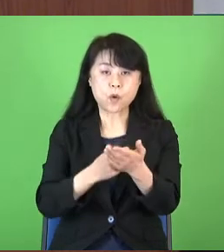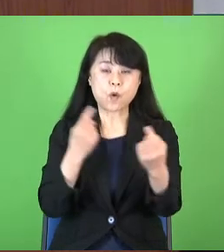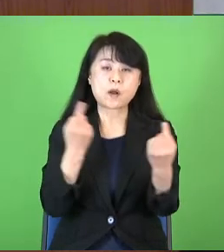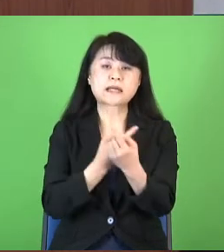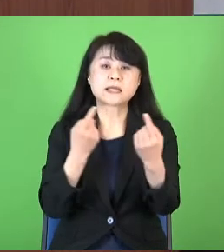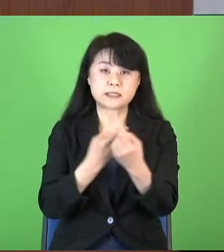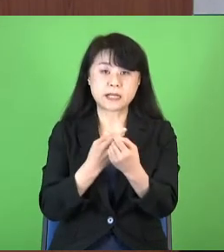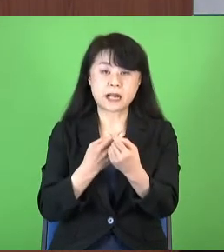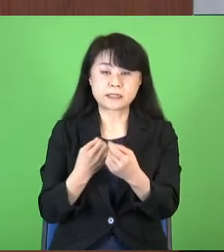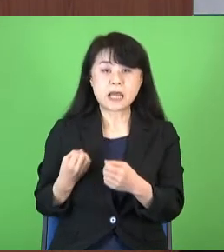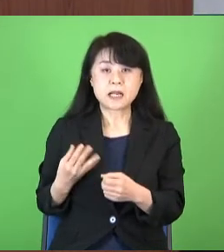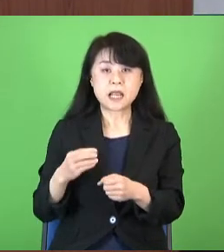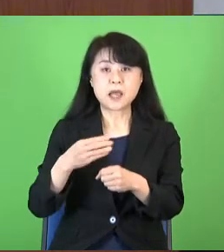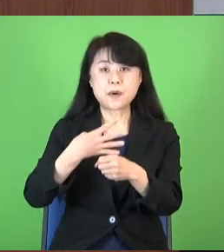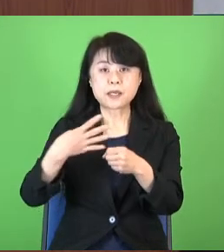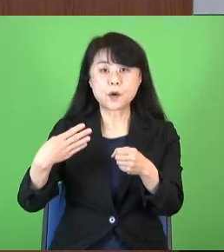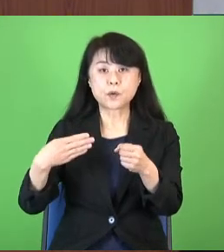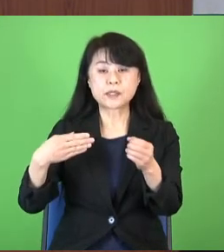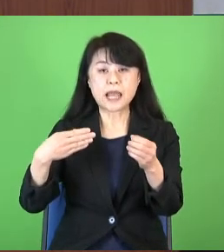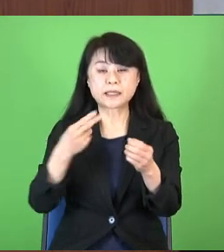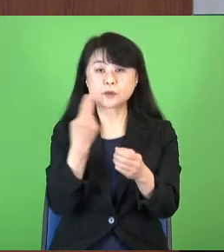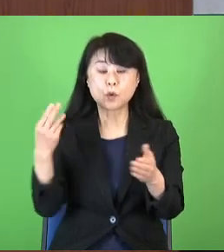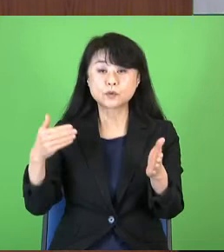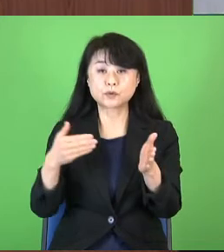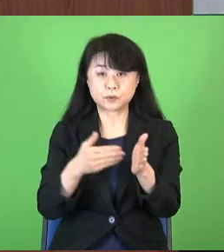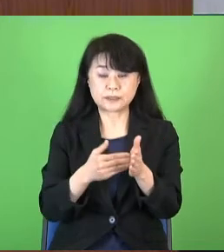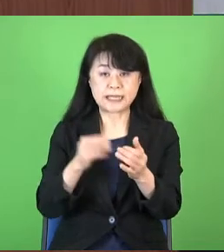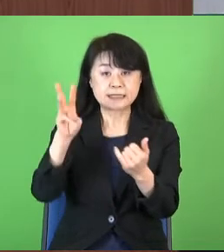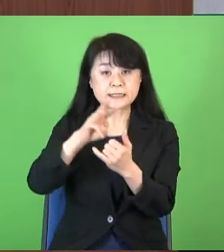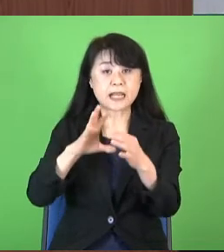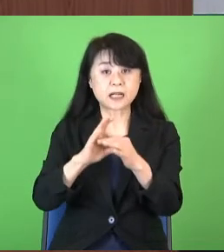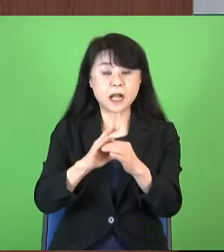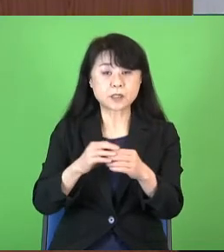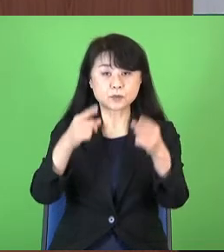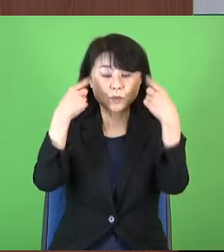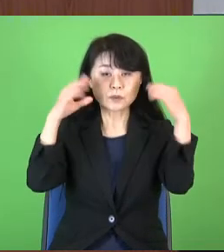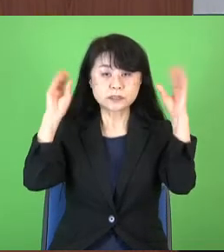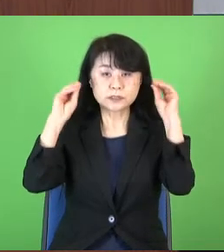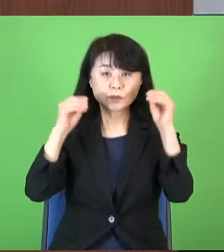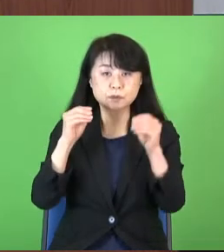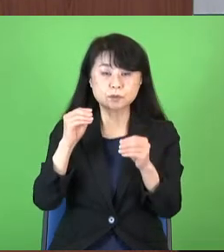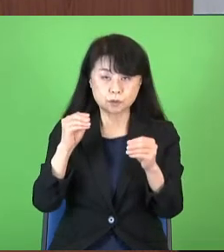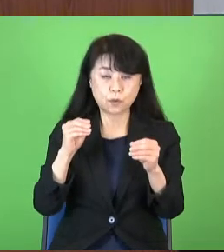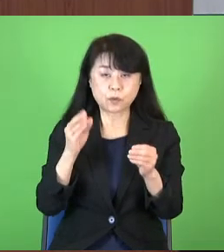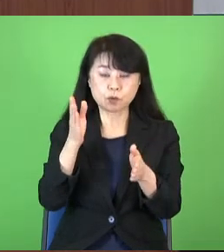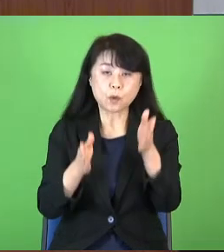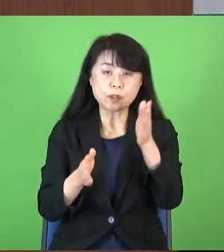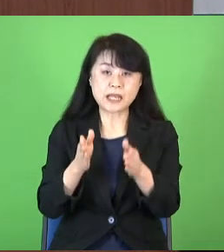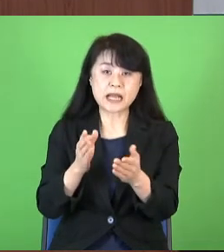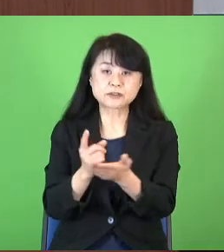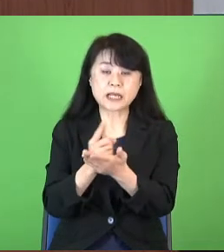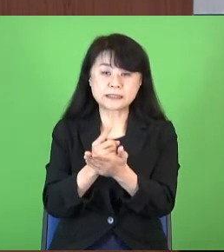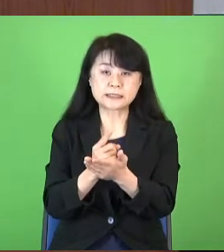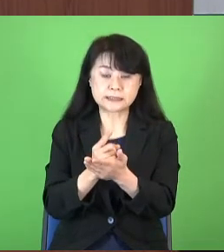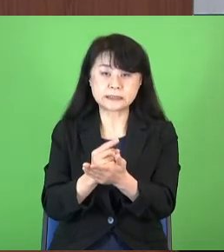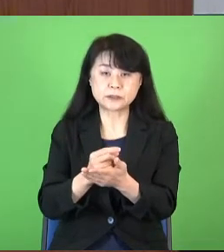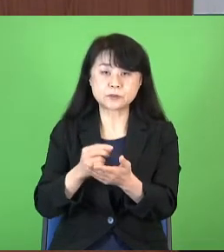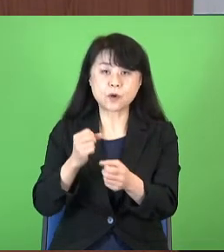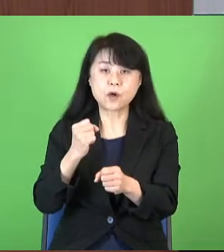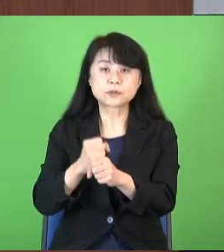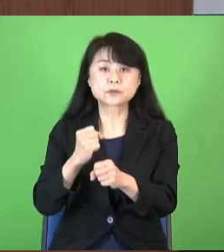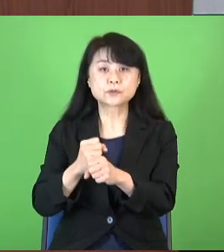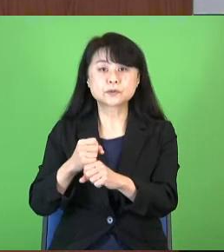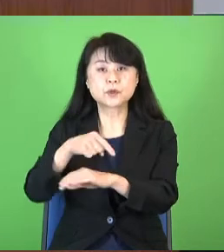てて例は4年度中にこの災害に係る個人情報の取り扱い自身を策定する予定と伺っております